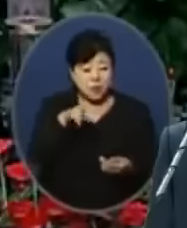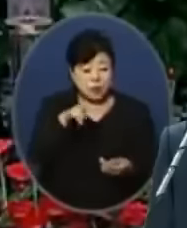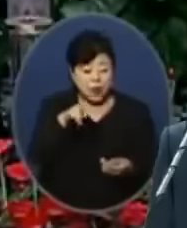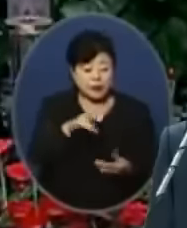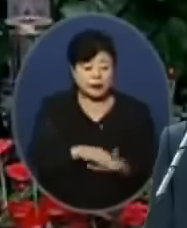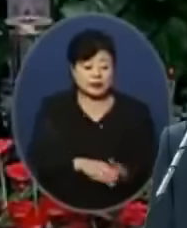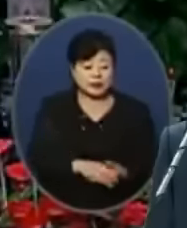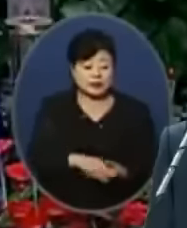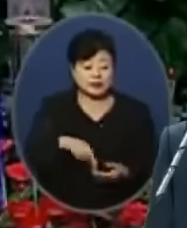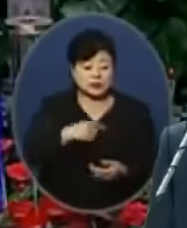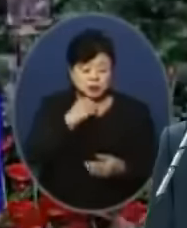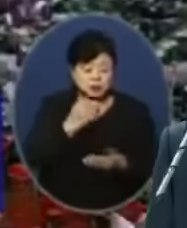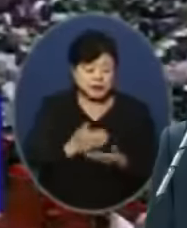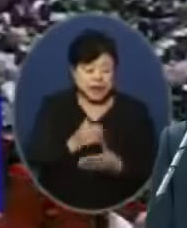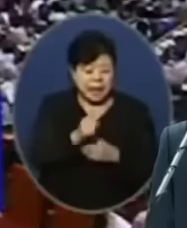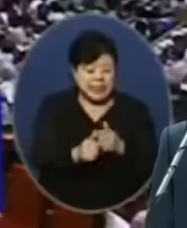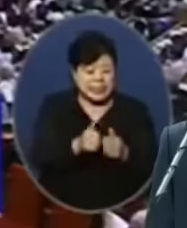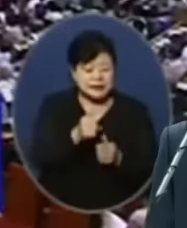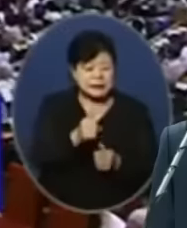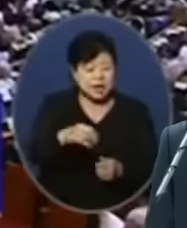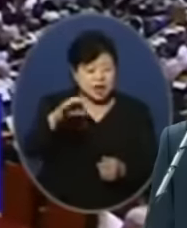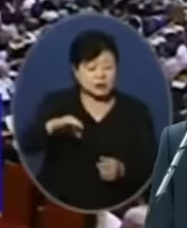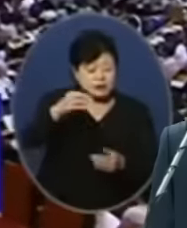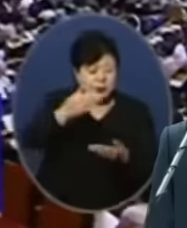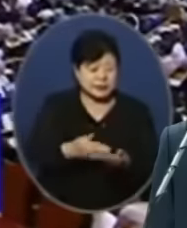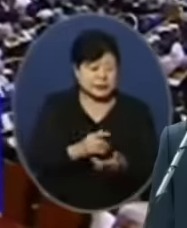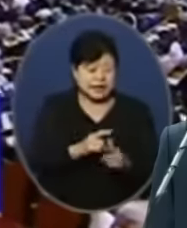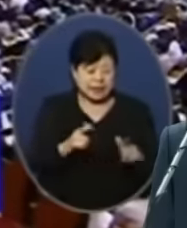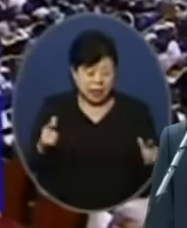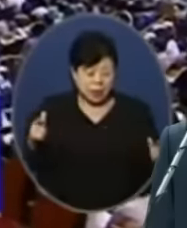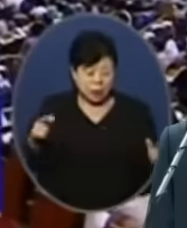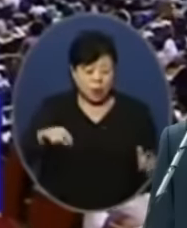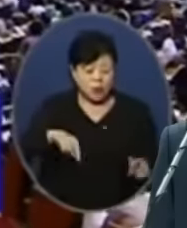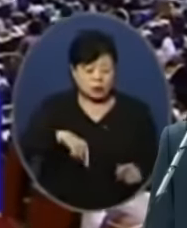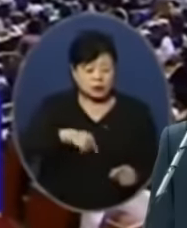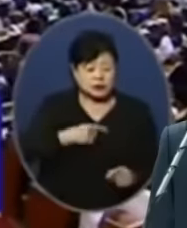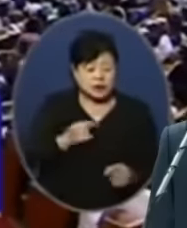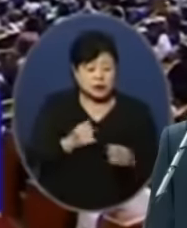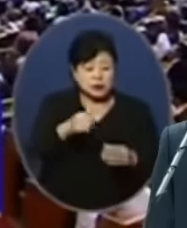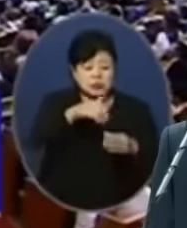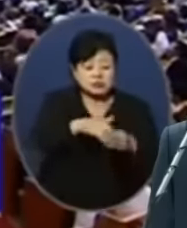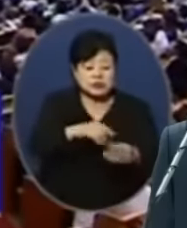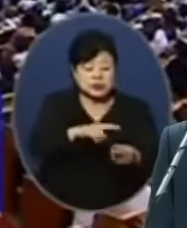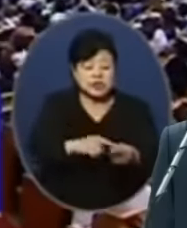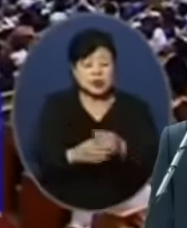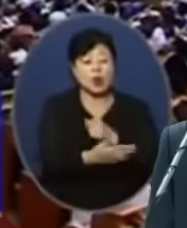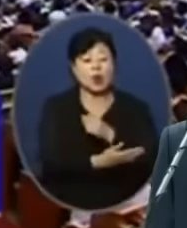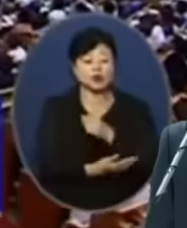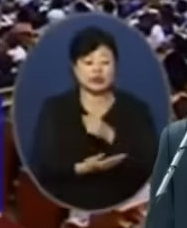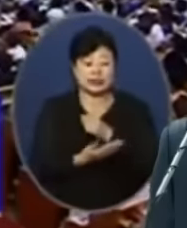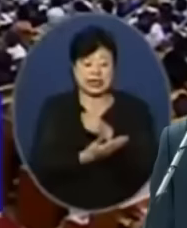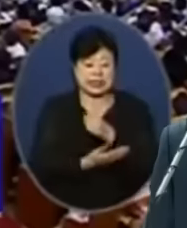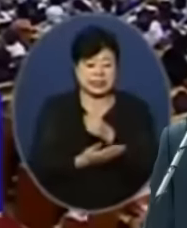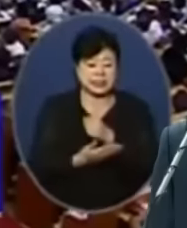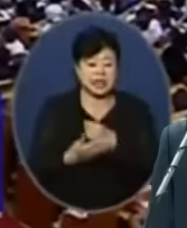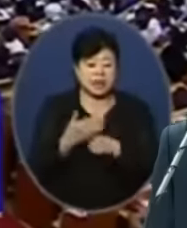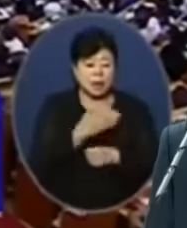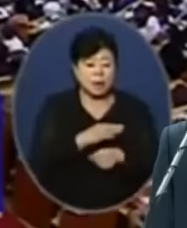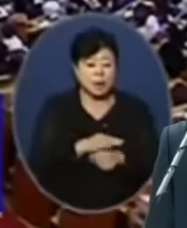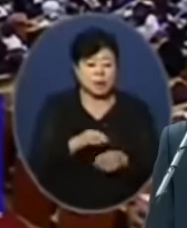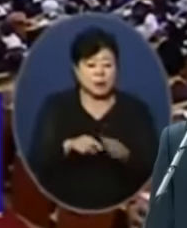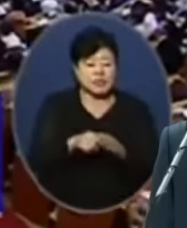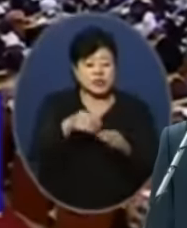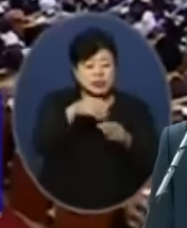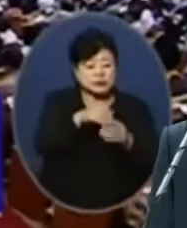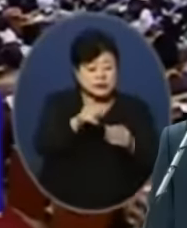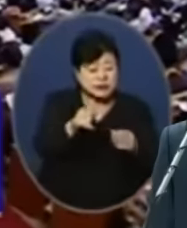것처럼 스스로 속이지 말라. 하나님은 읍신여김을 받지 아니하시나니 사람이 무엇으로 심든지 그대로 거두리라. 자기 육체를 위하여